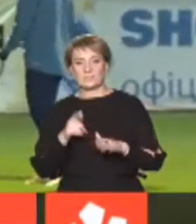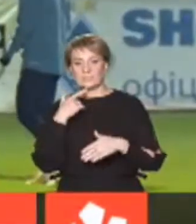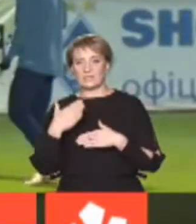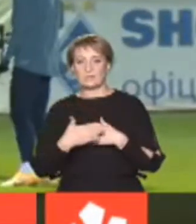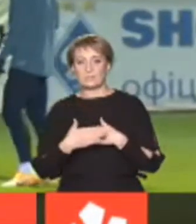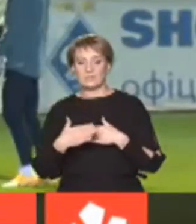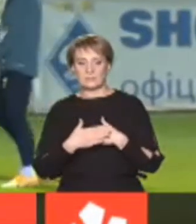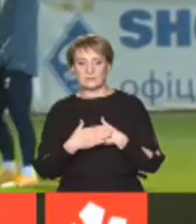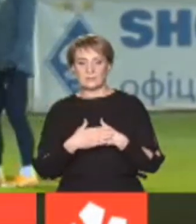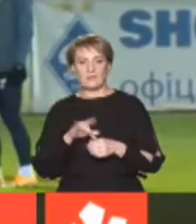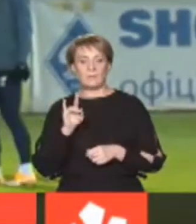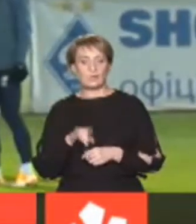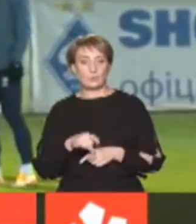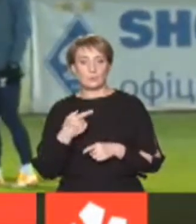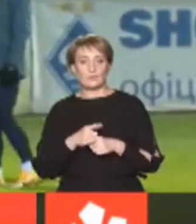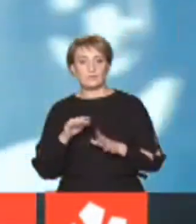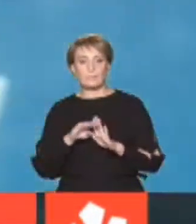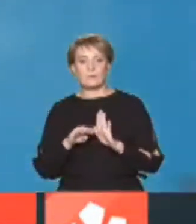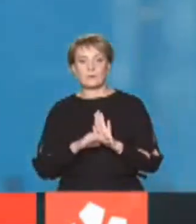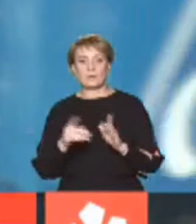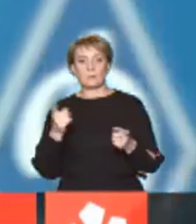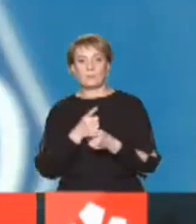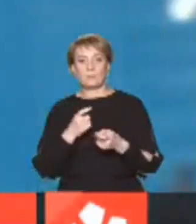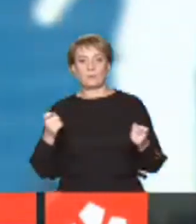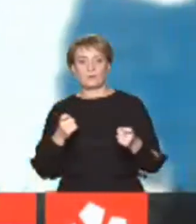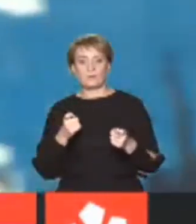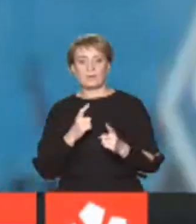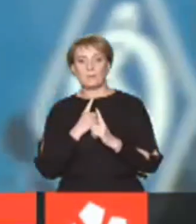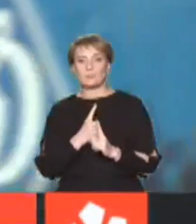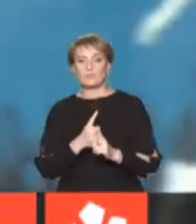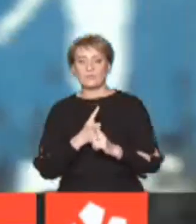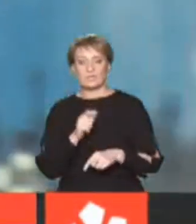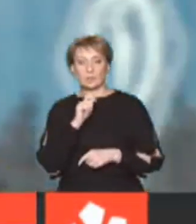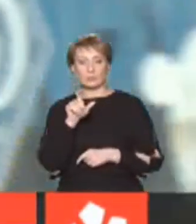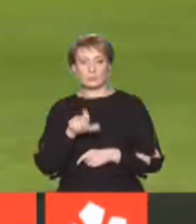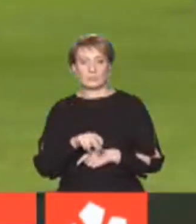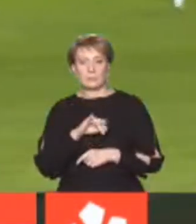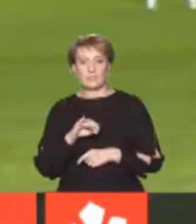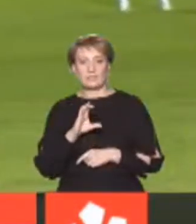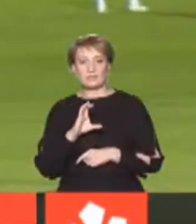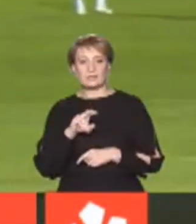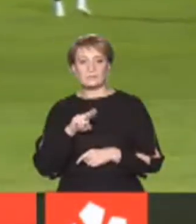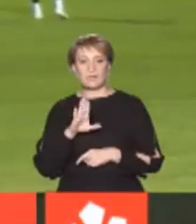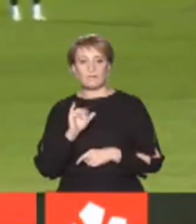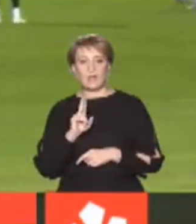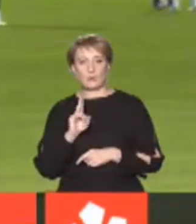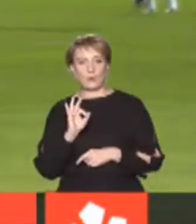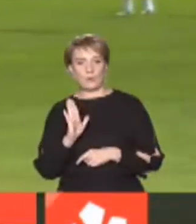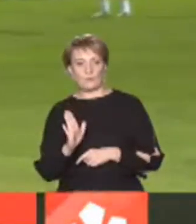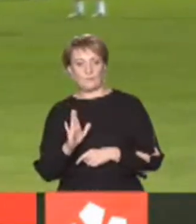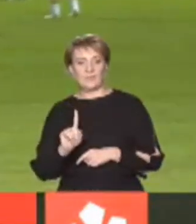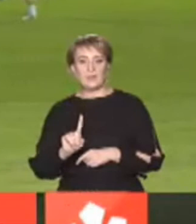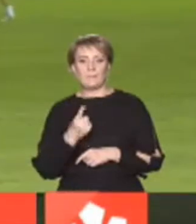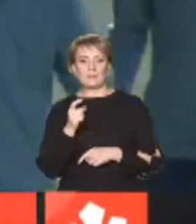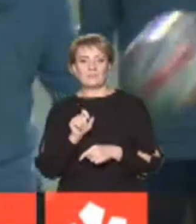трансферне вікно. Про це в ефірі програми «Тато таке» повідомив провідний журналіст Михайло Співаковський. Так,